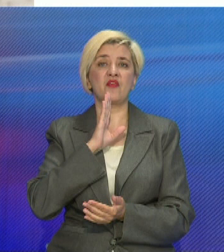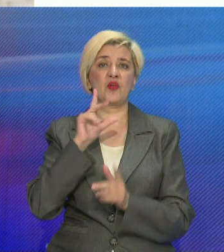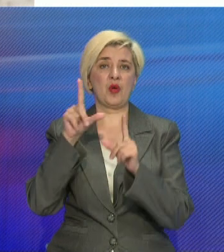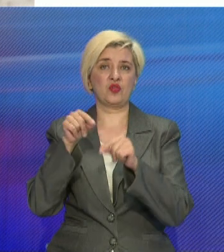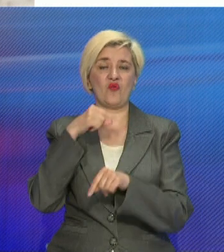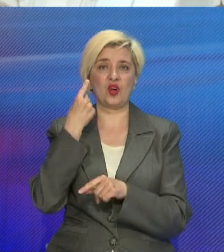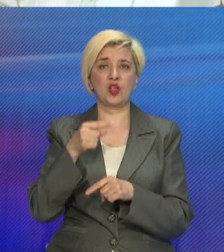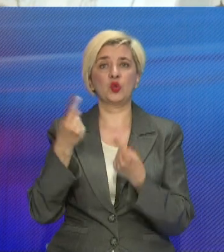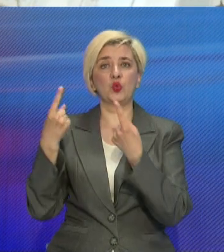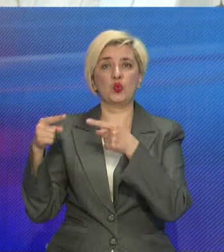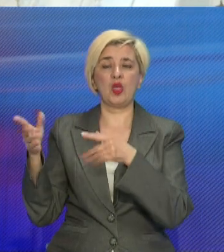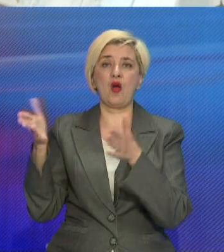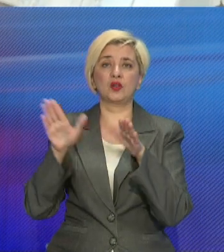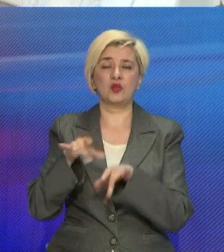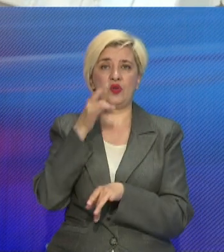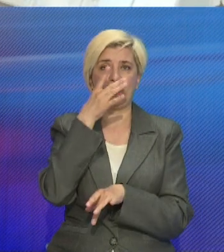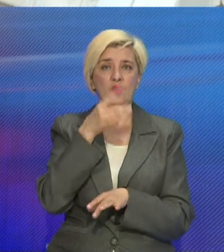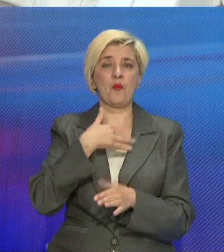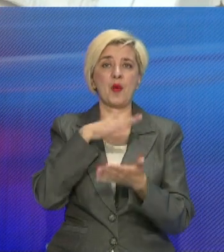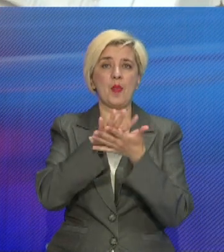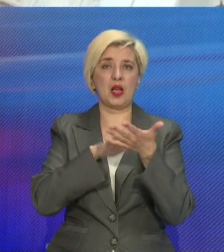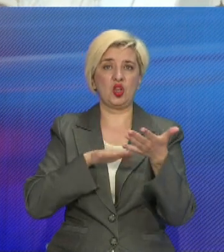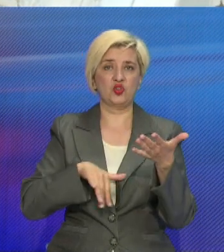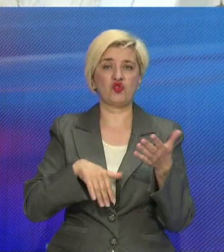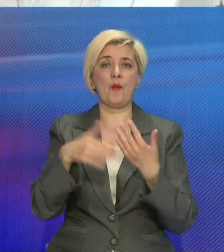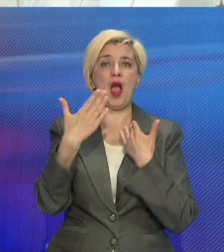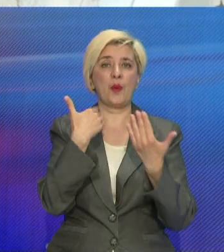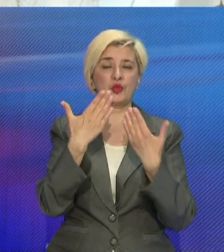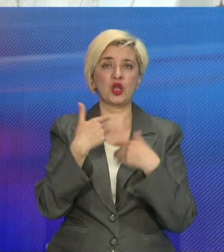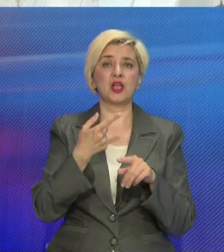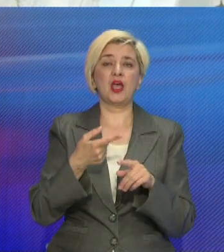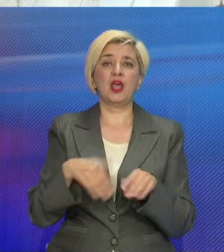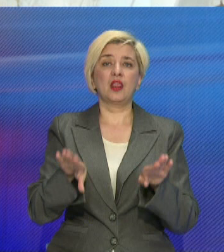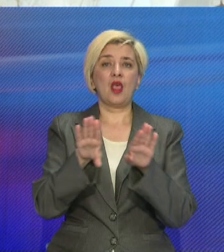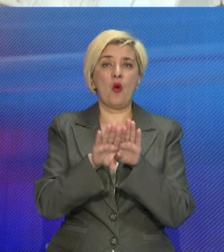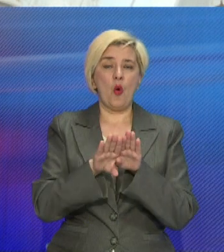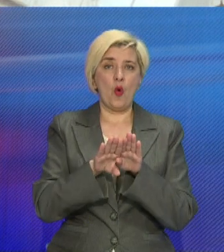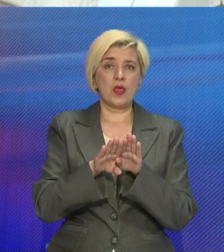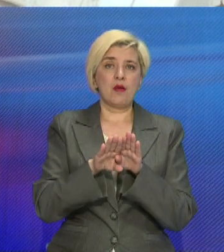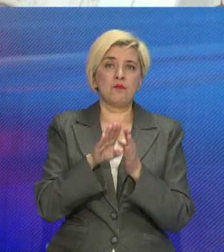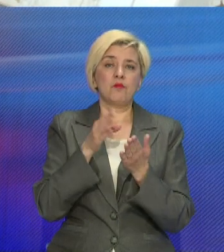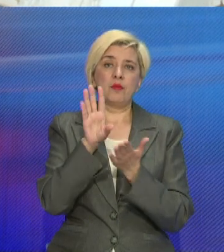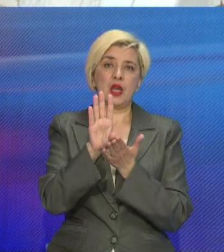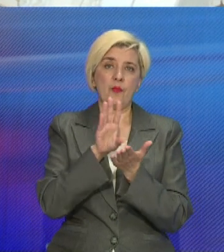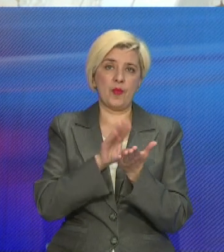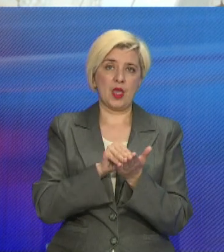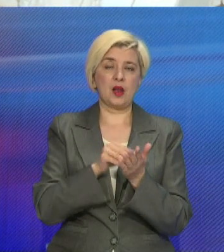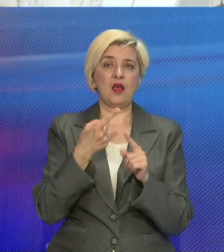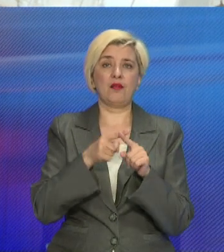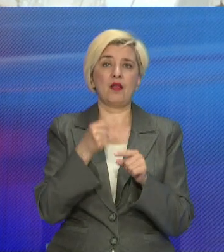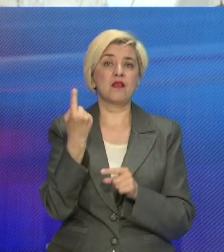работать в Гродно, в других учреждениях, мы продолжаем общаться. И вот, наверное, такой пример, это не единственный пример моего